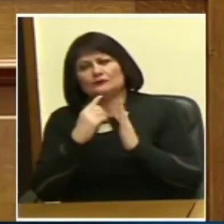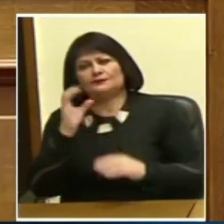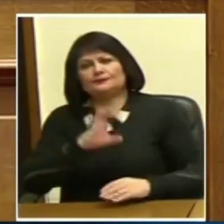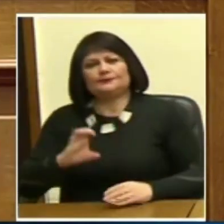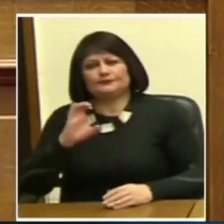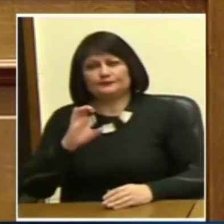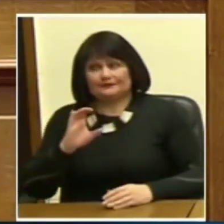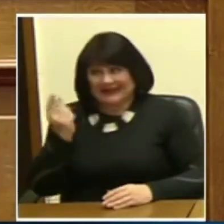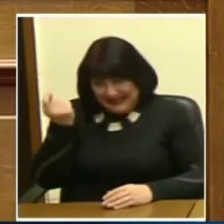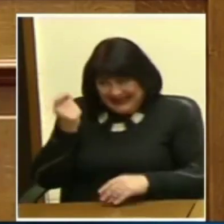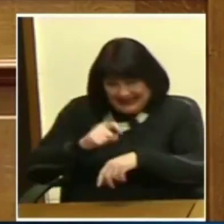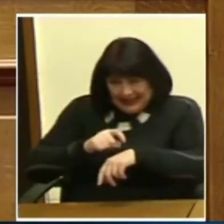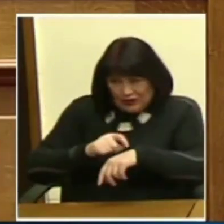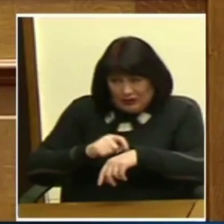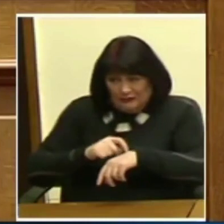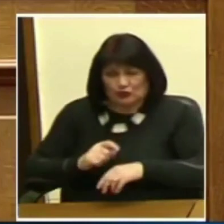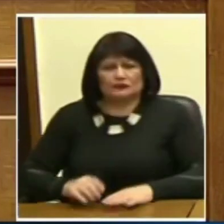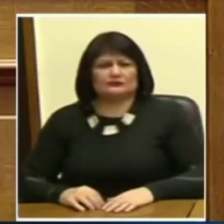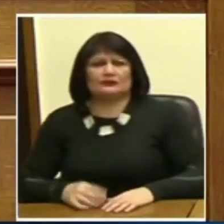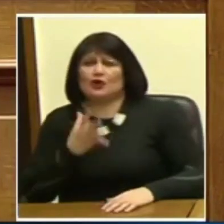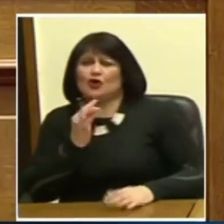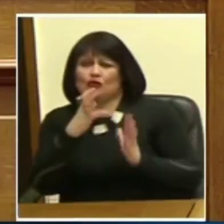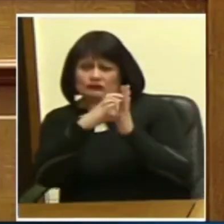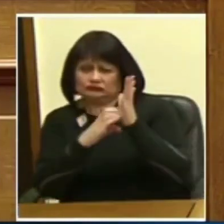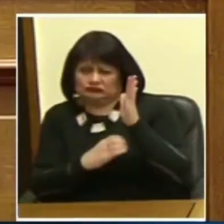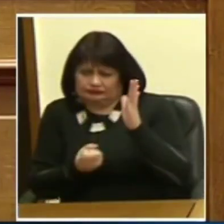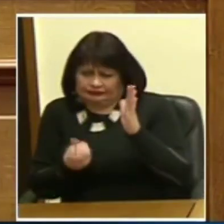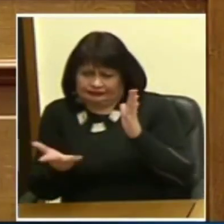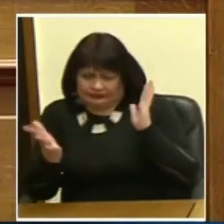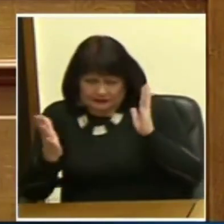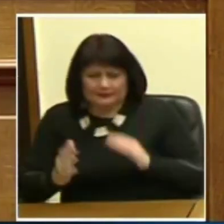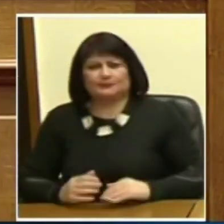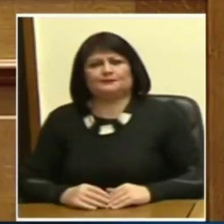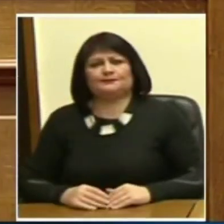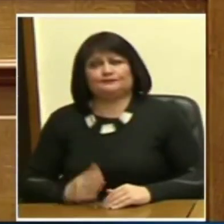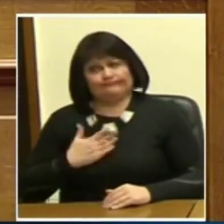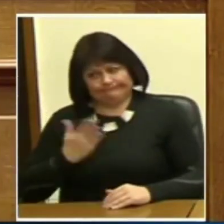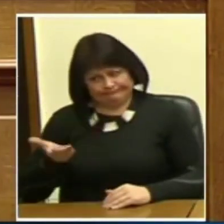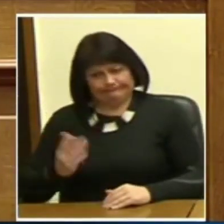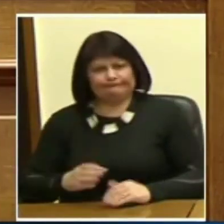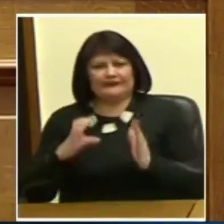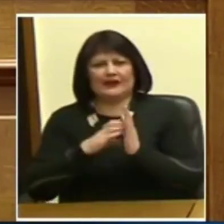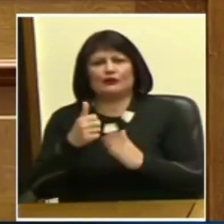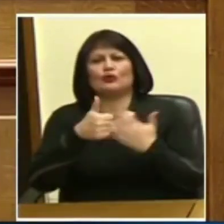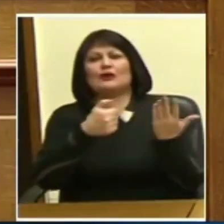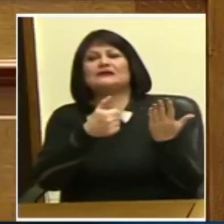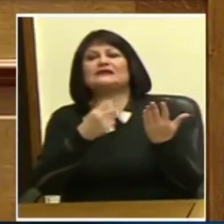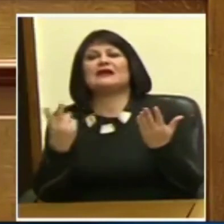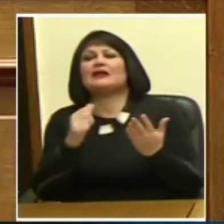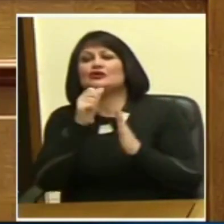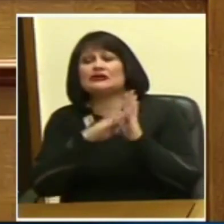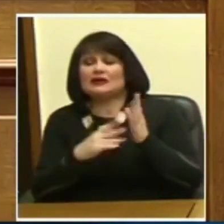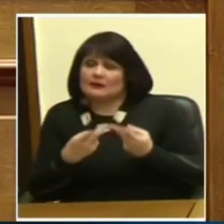Πρόεδρε, ευχαριστώ πολύ ο χρόνο, καθώς ήταν πολλά τα άρθρα. Ευχαριστώ πολύ. έχει κρίνει ότι το άρθρο 62 του Συντάγματος